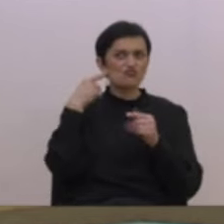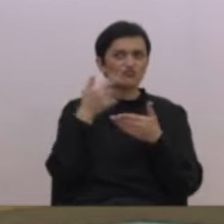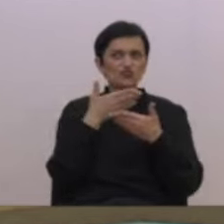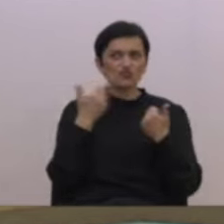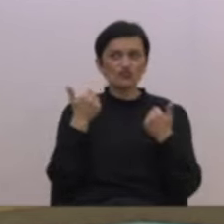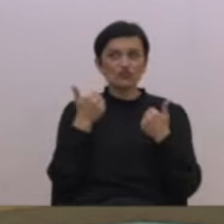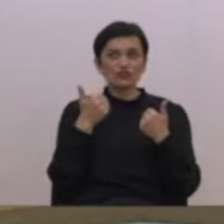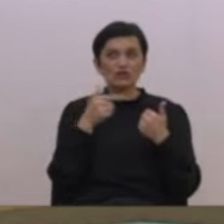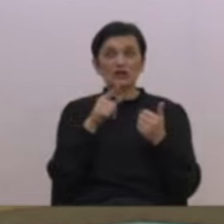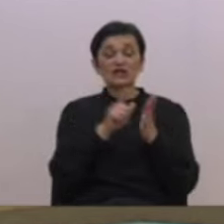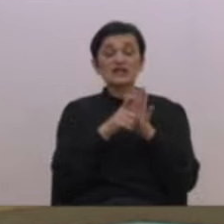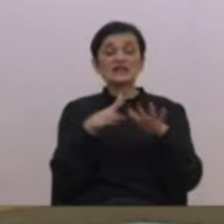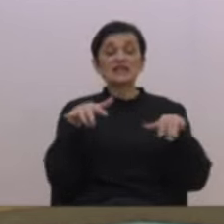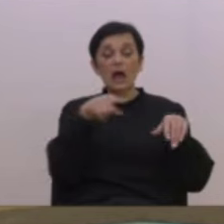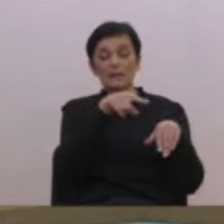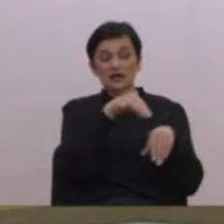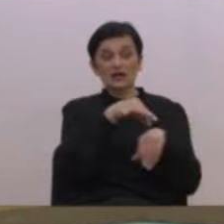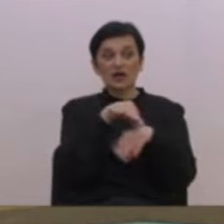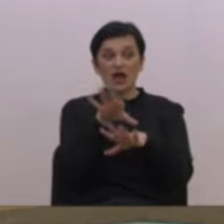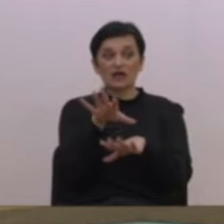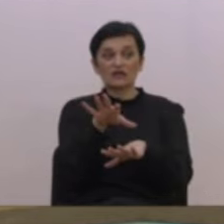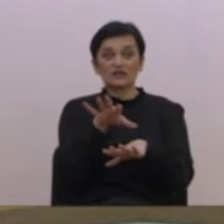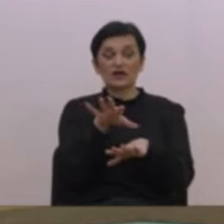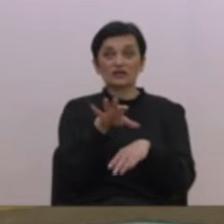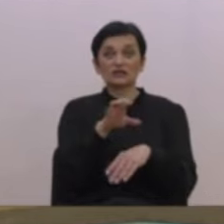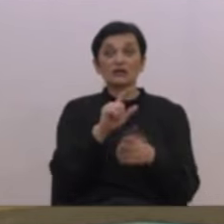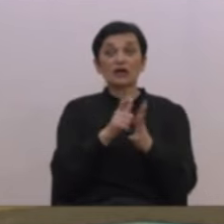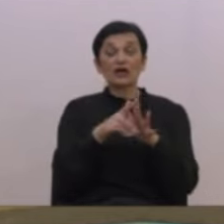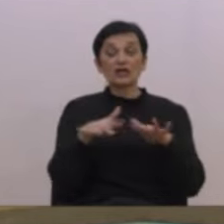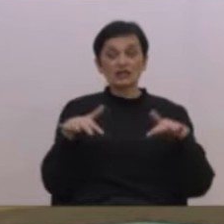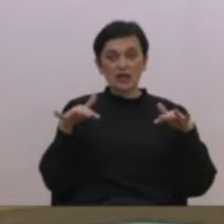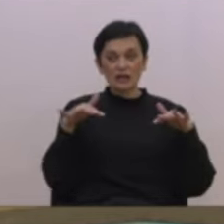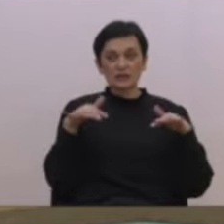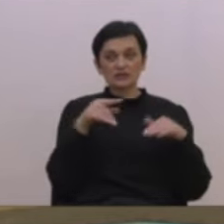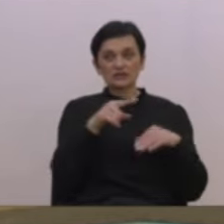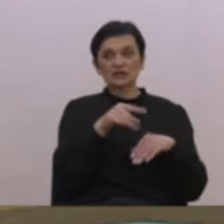დარბაზიდან, გაიყვანე დარბაზიდან. დარბაზიდან გაიყვანე.